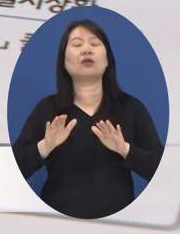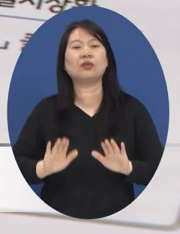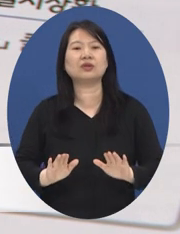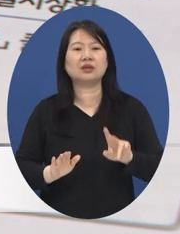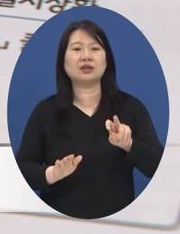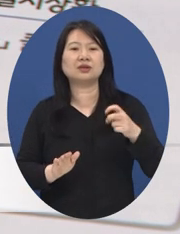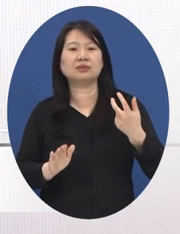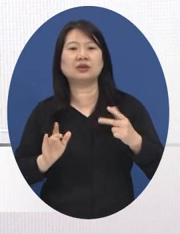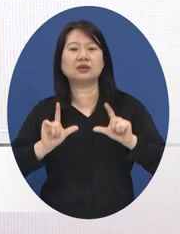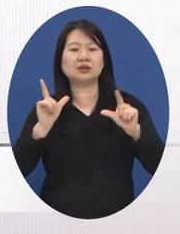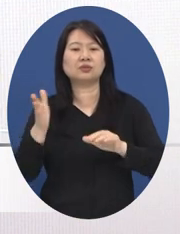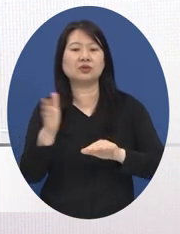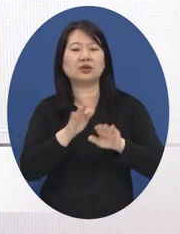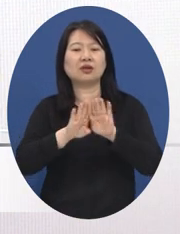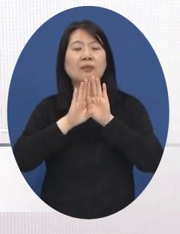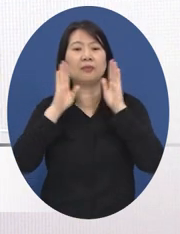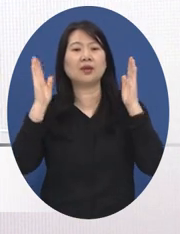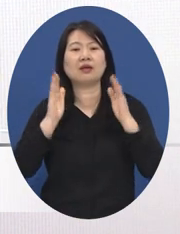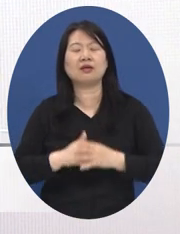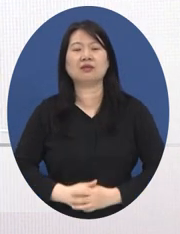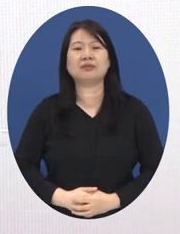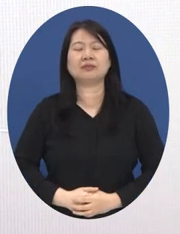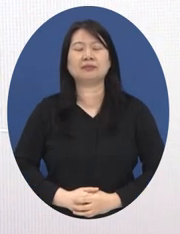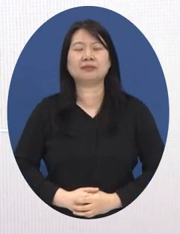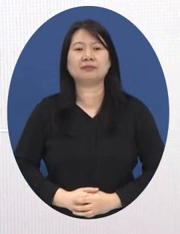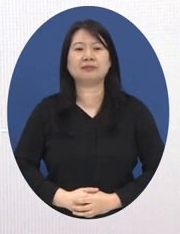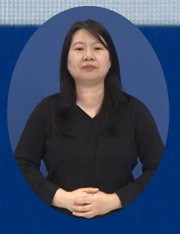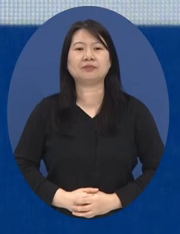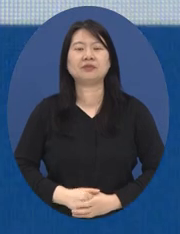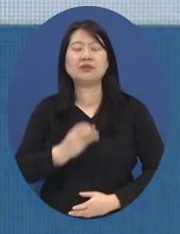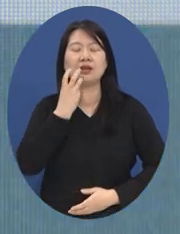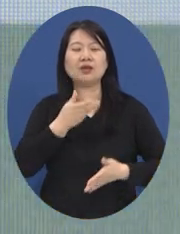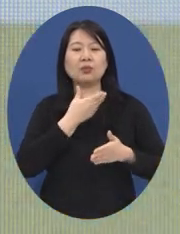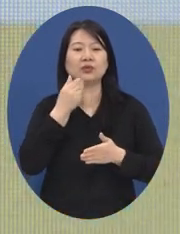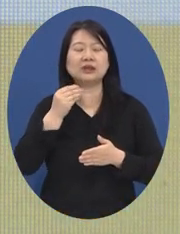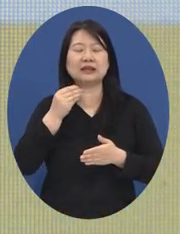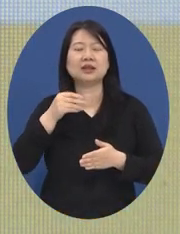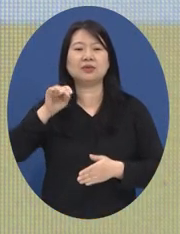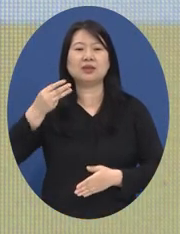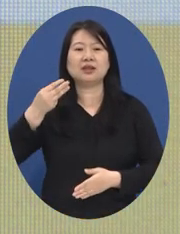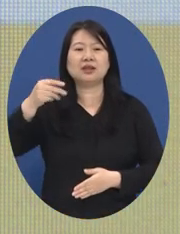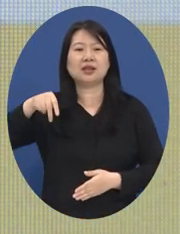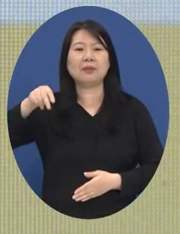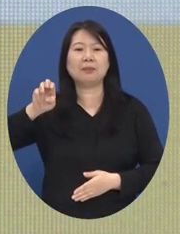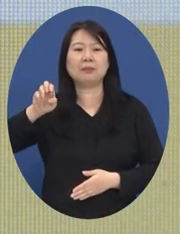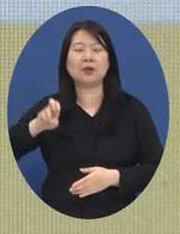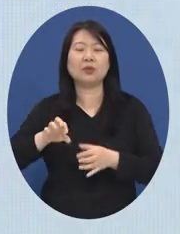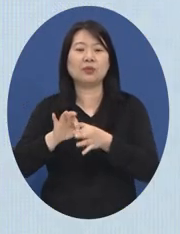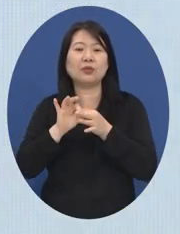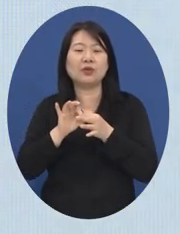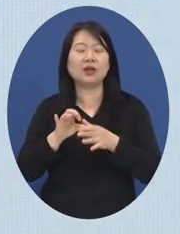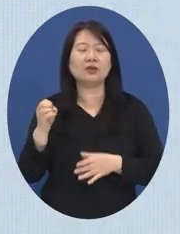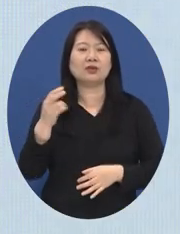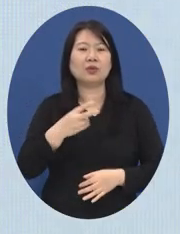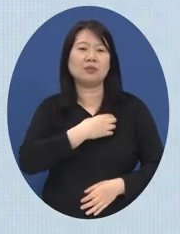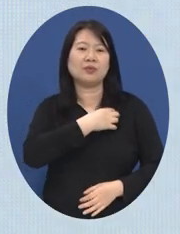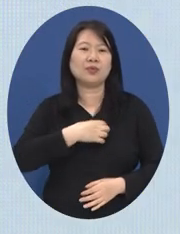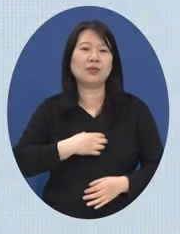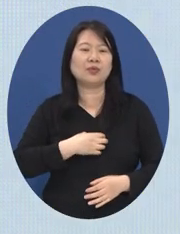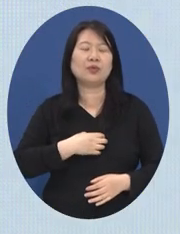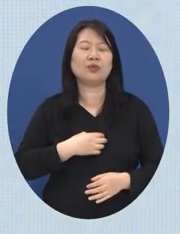오는 27일부터 재개됩니다. 경기복지 플랫폼을 통한 온라인 신청과 읍면동